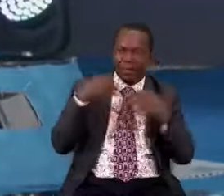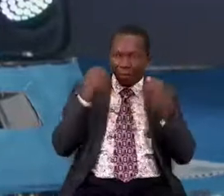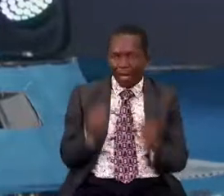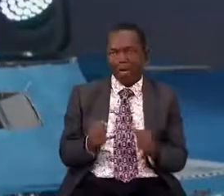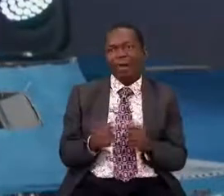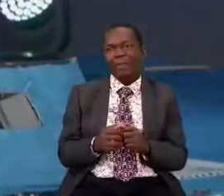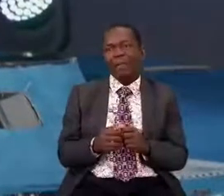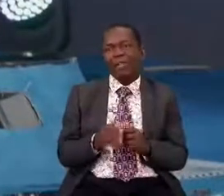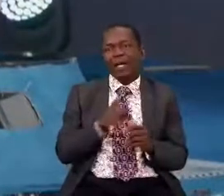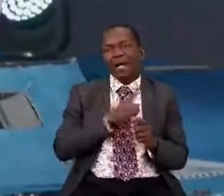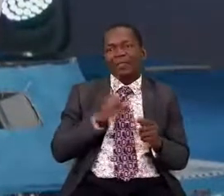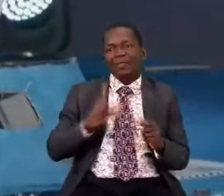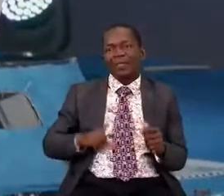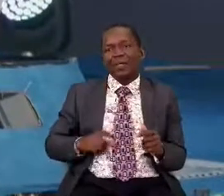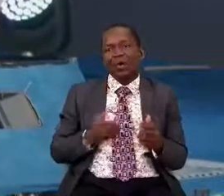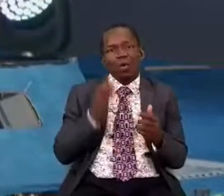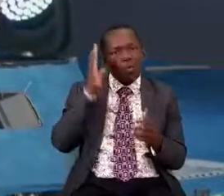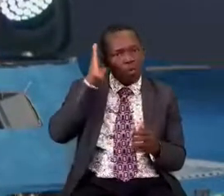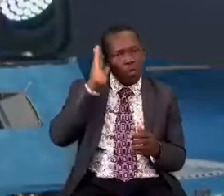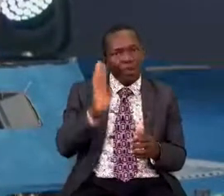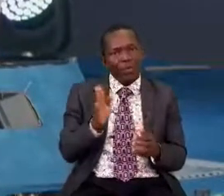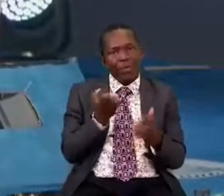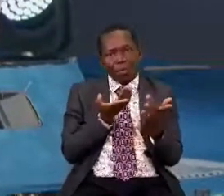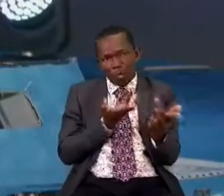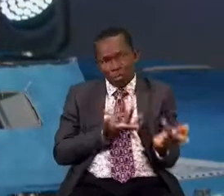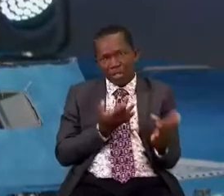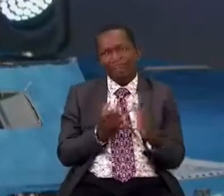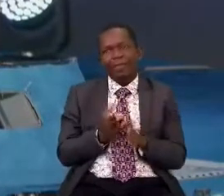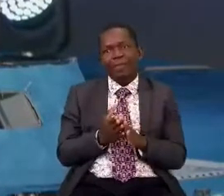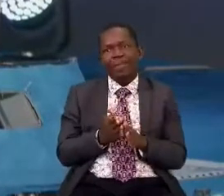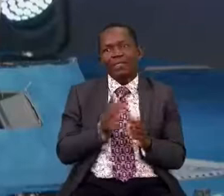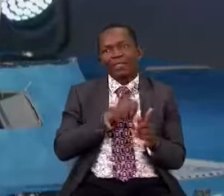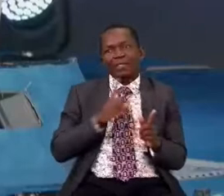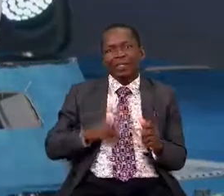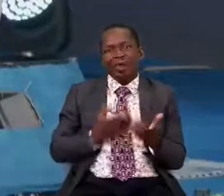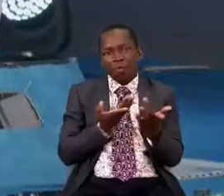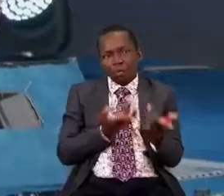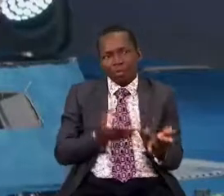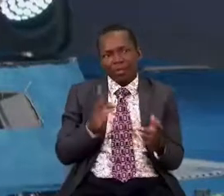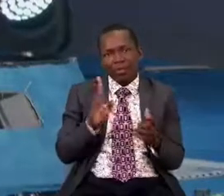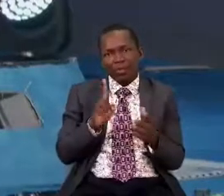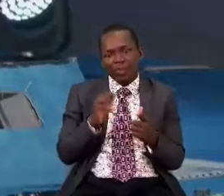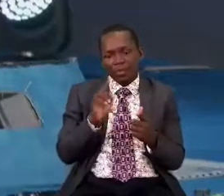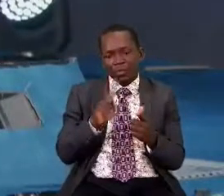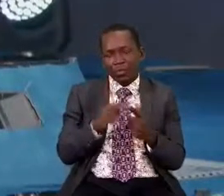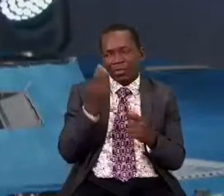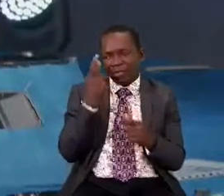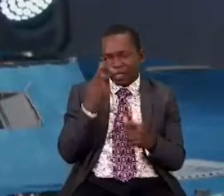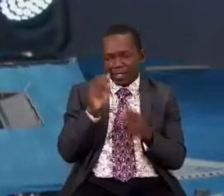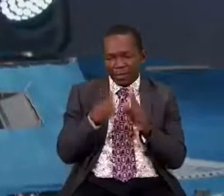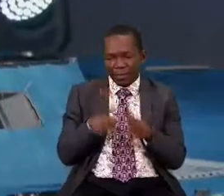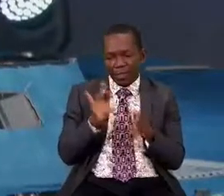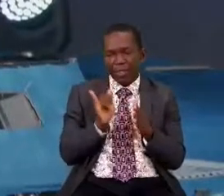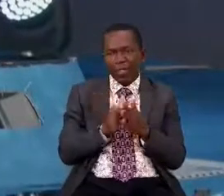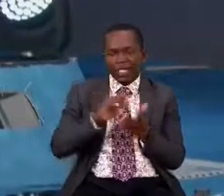L'Éternel attend, le Seigneur attend pour voir ceux qui vont transformer l'Église en un cercle, en une